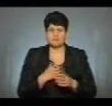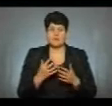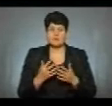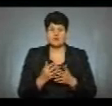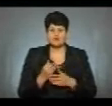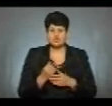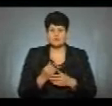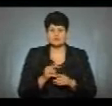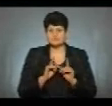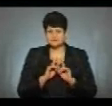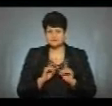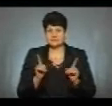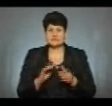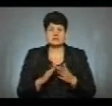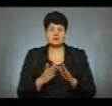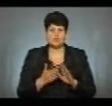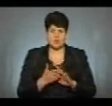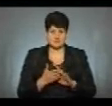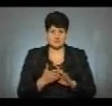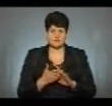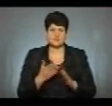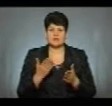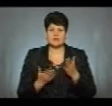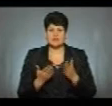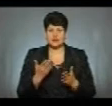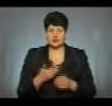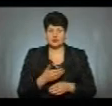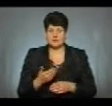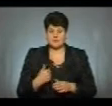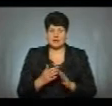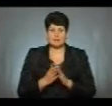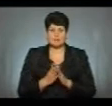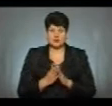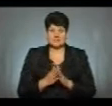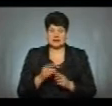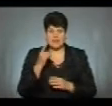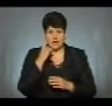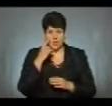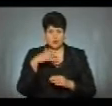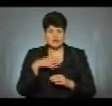виходить така парадоксальна ситуація. Якщо ми просили оцінити